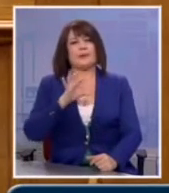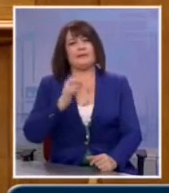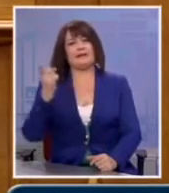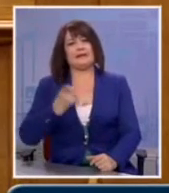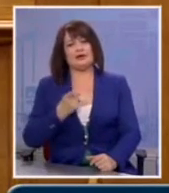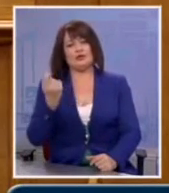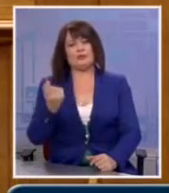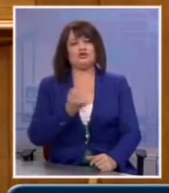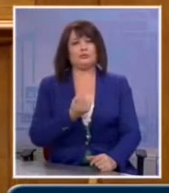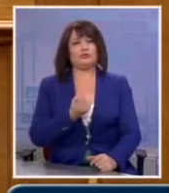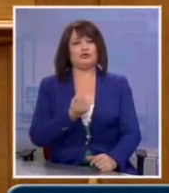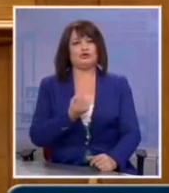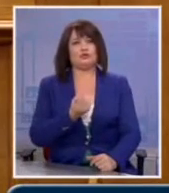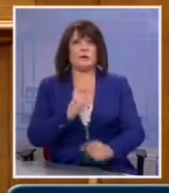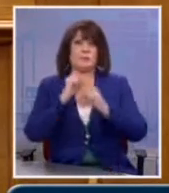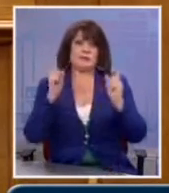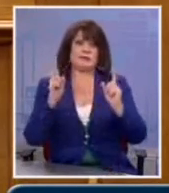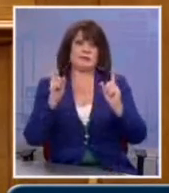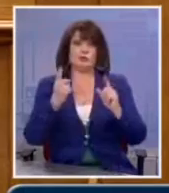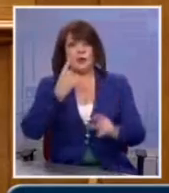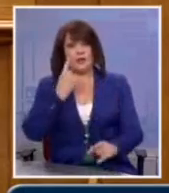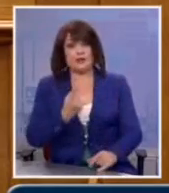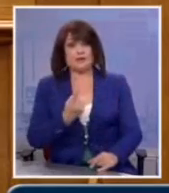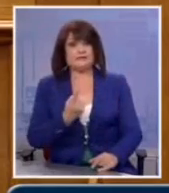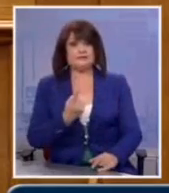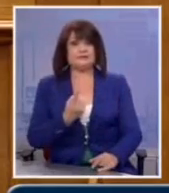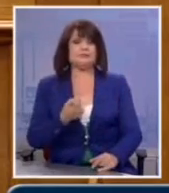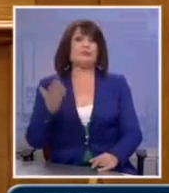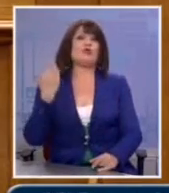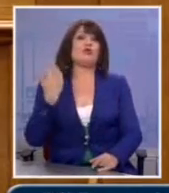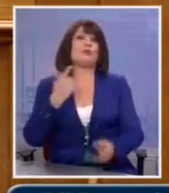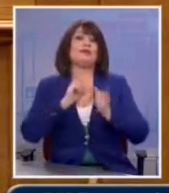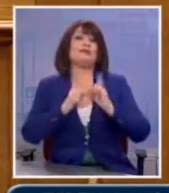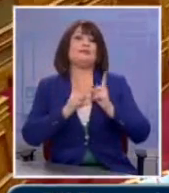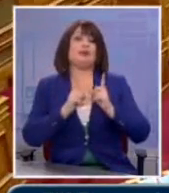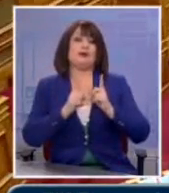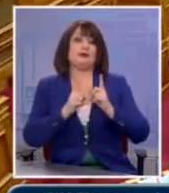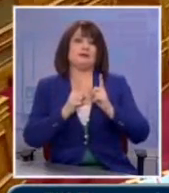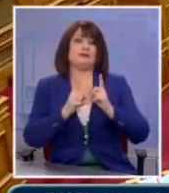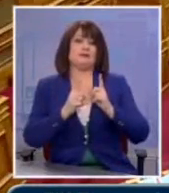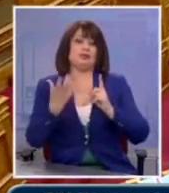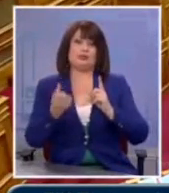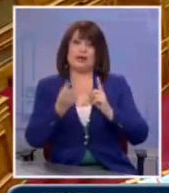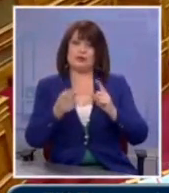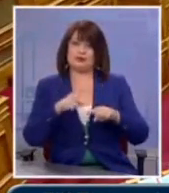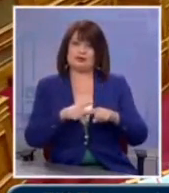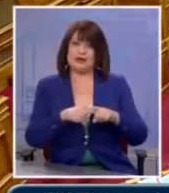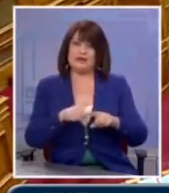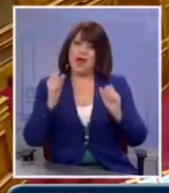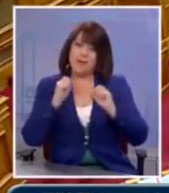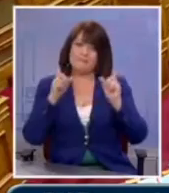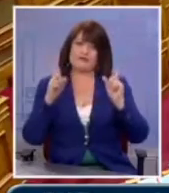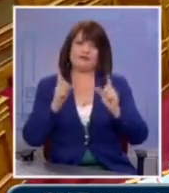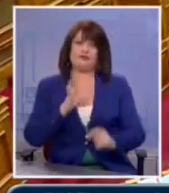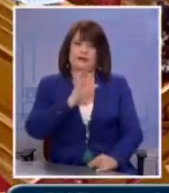50%-50%, κάτι πρωτοφανές αν δούμε τα προηγούμενα τα οποία υπάρχουν στη χώρα μας,